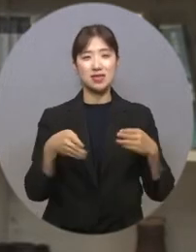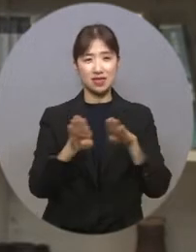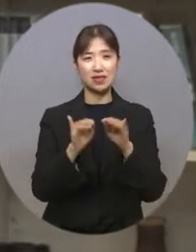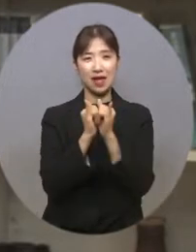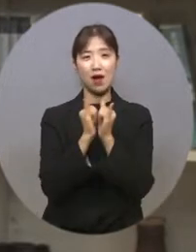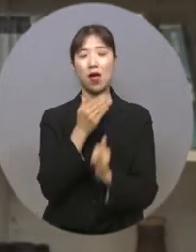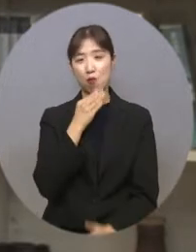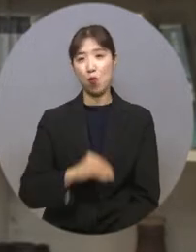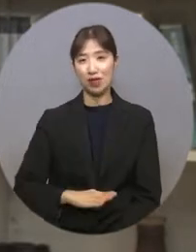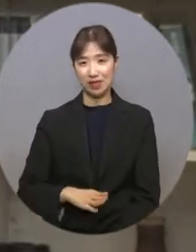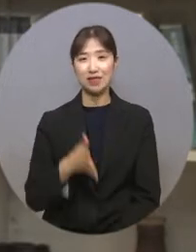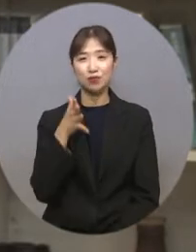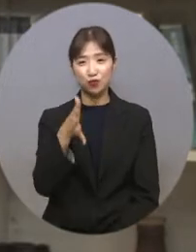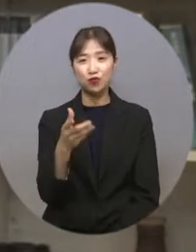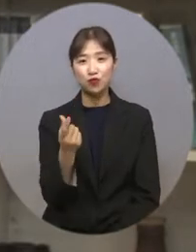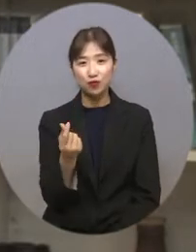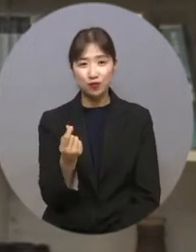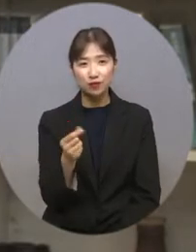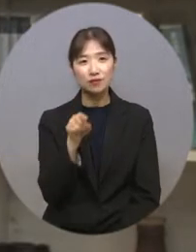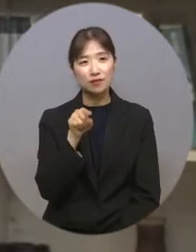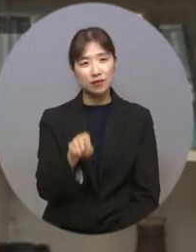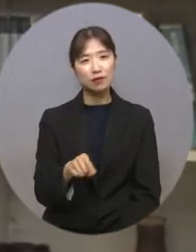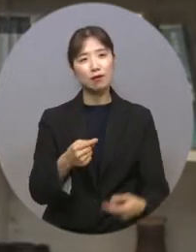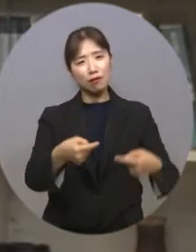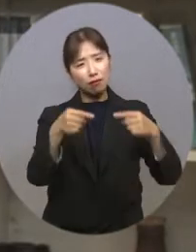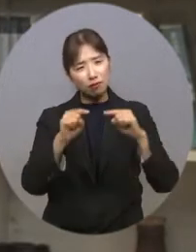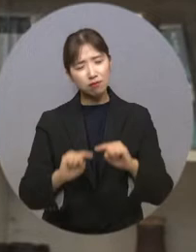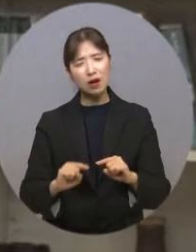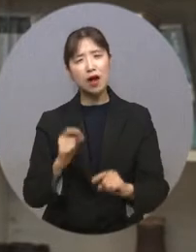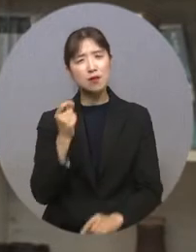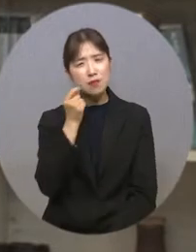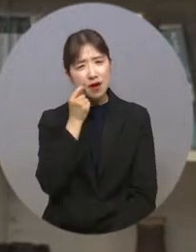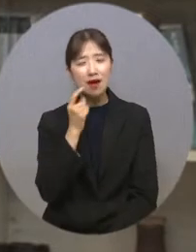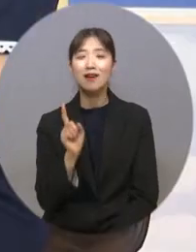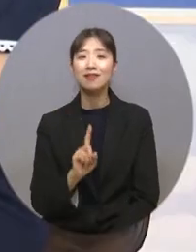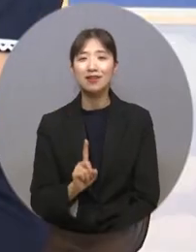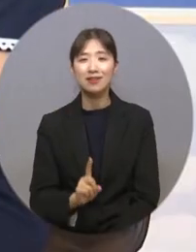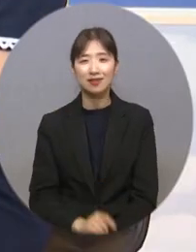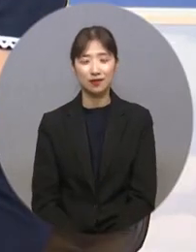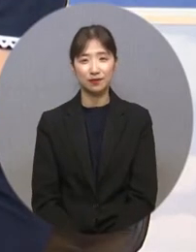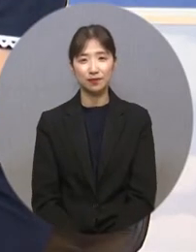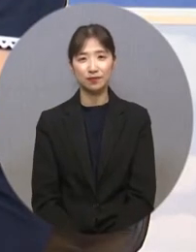사회복지 분야인데요. 이 사회복지 분야에 입문하게 된 계기가 혹시 있으실까요, 원장님?